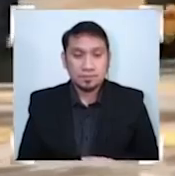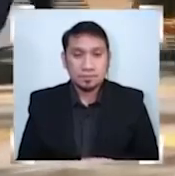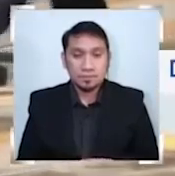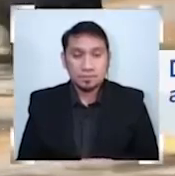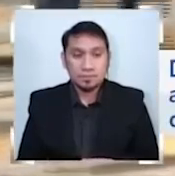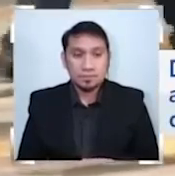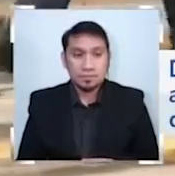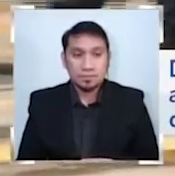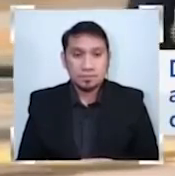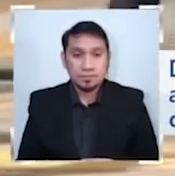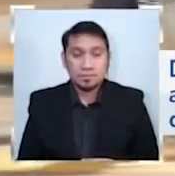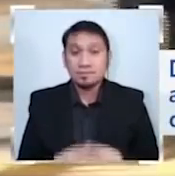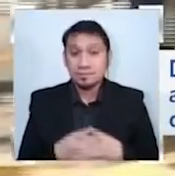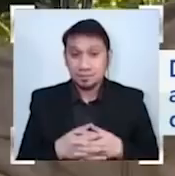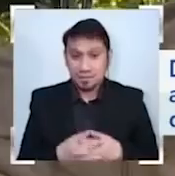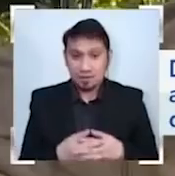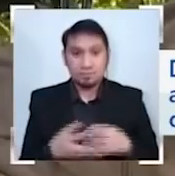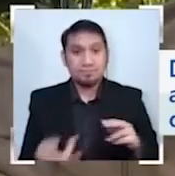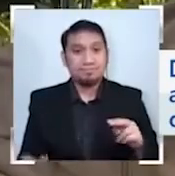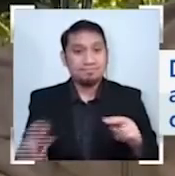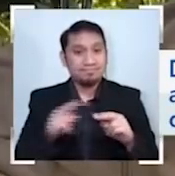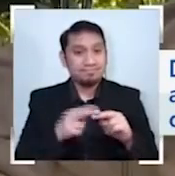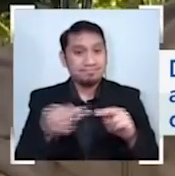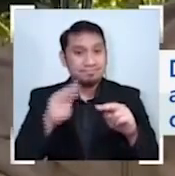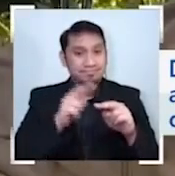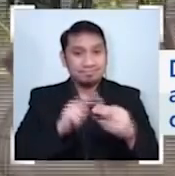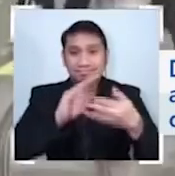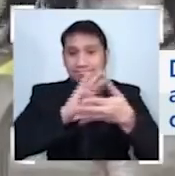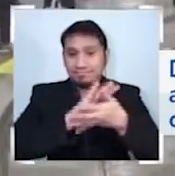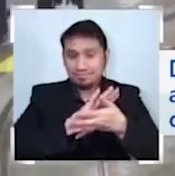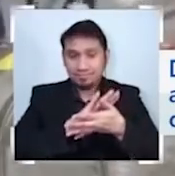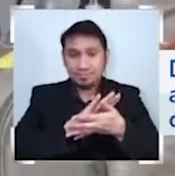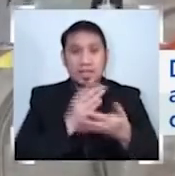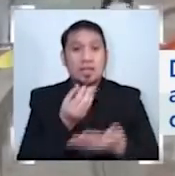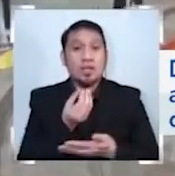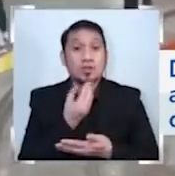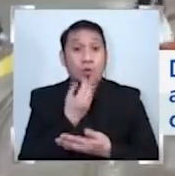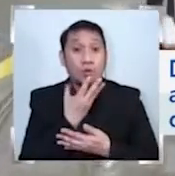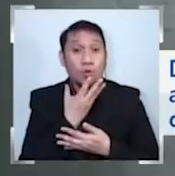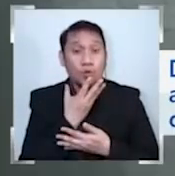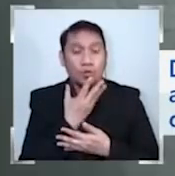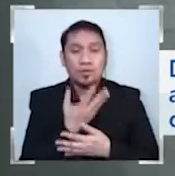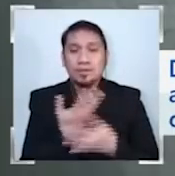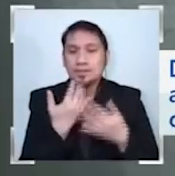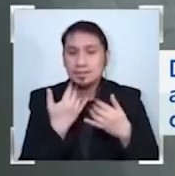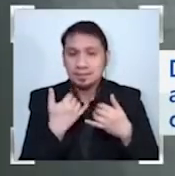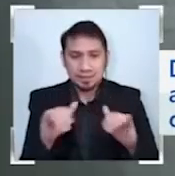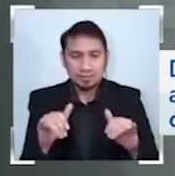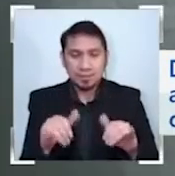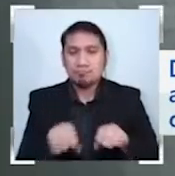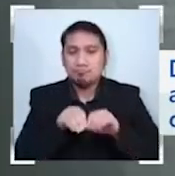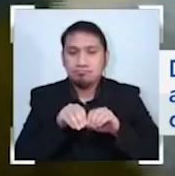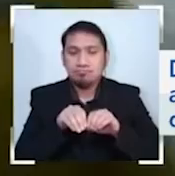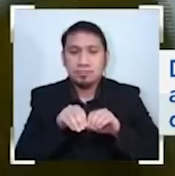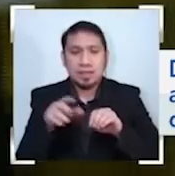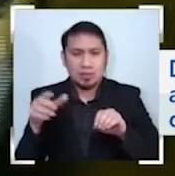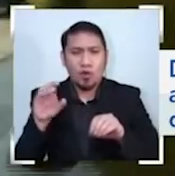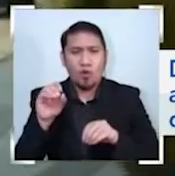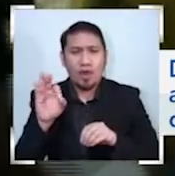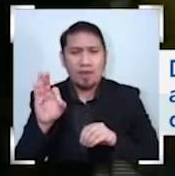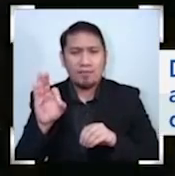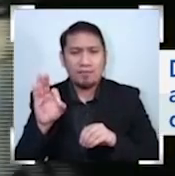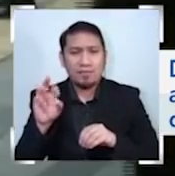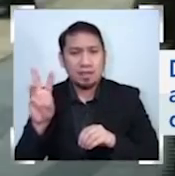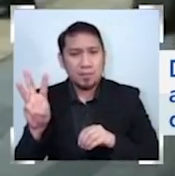Sa gitna ng pagtaas ng mga kaso ng COVID-19 sa Hong Kong, dumarami pa rin ang mga OFW doon na nagkakasakit. Sa tala